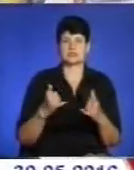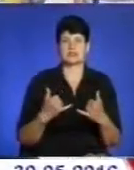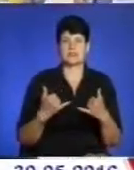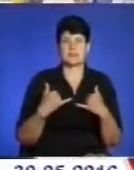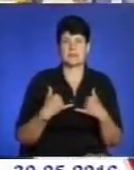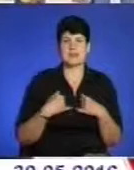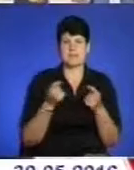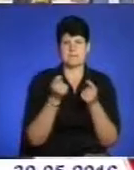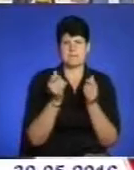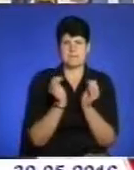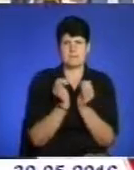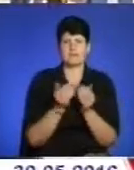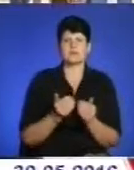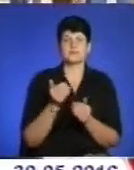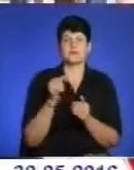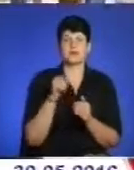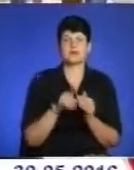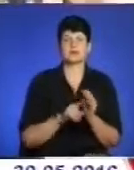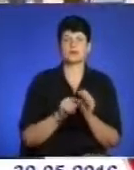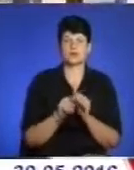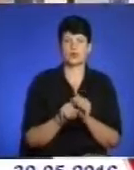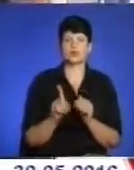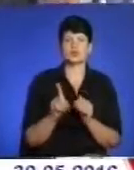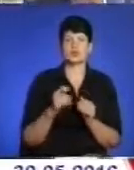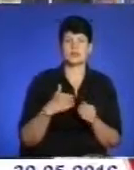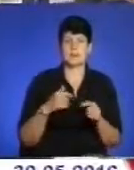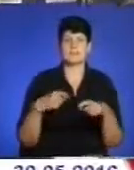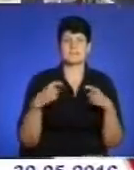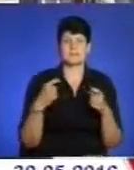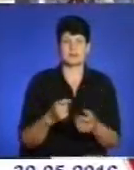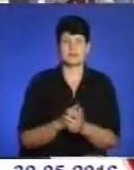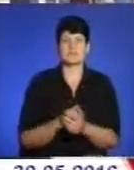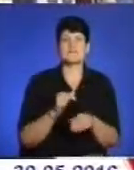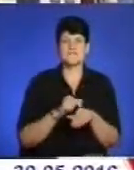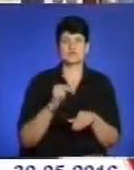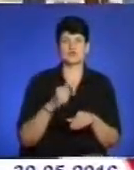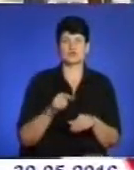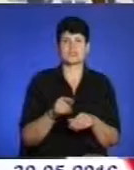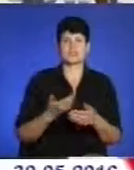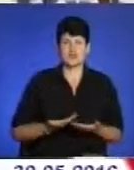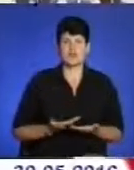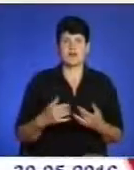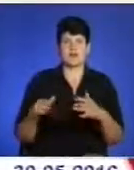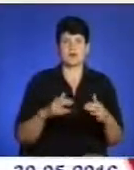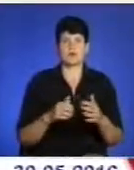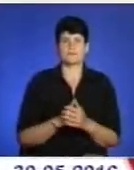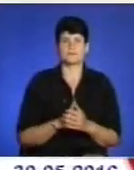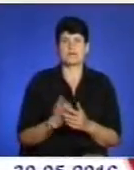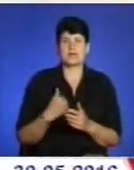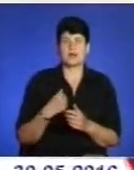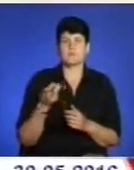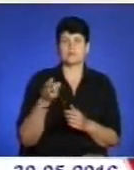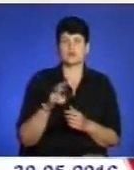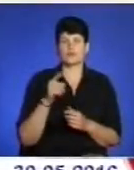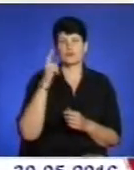щастя. Я дійсно за здоровий спосіб життя. На жаль, чесно кажучи, бігати не бігаю, переважно в залі. Але